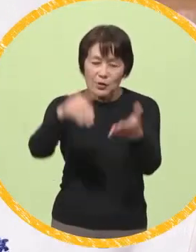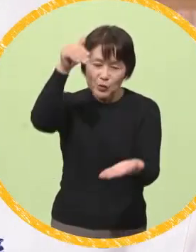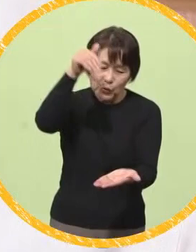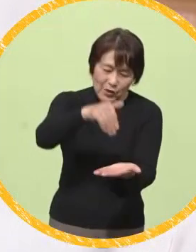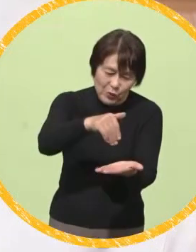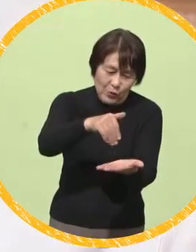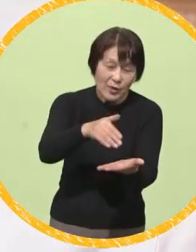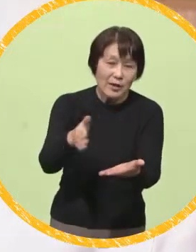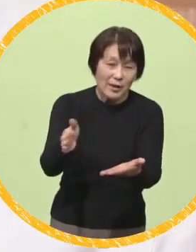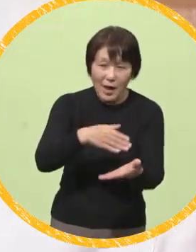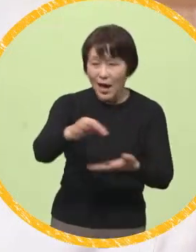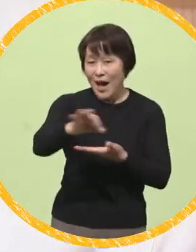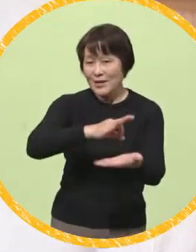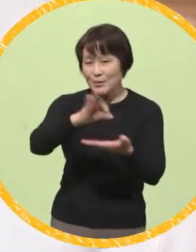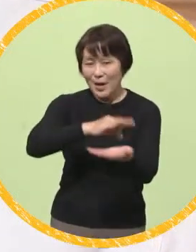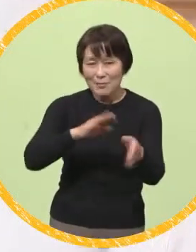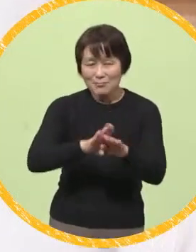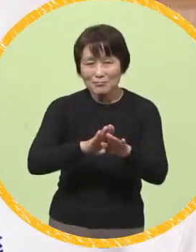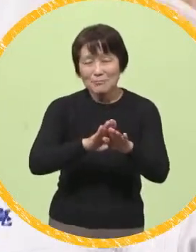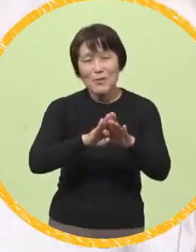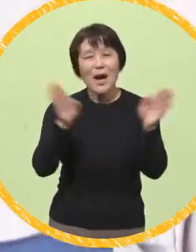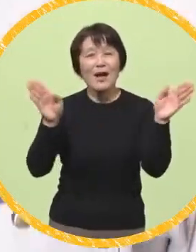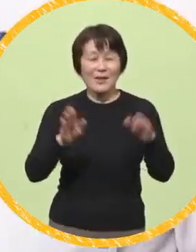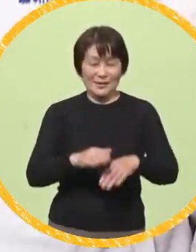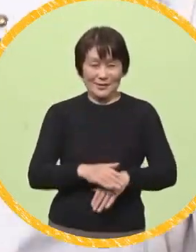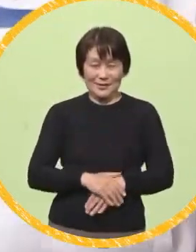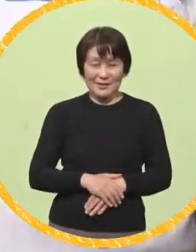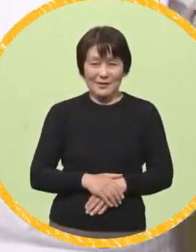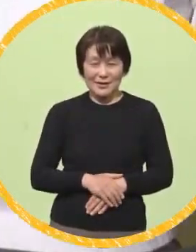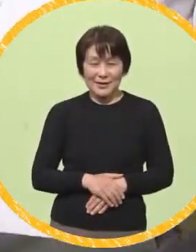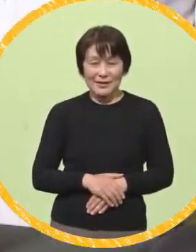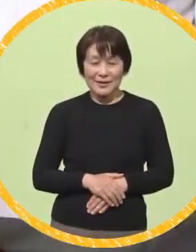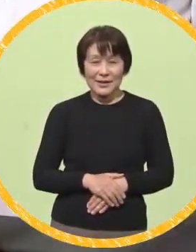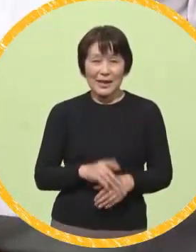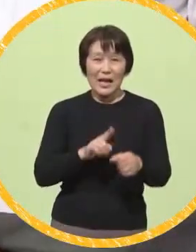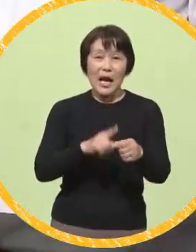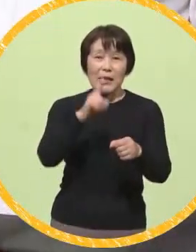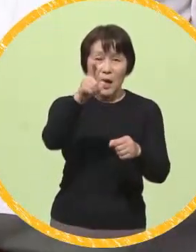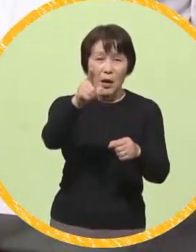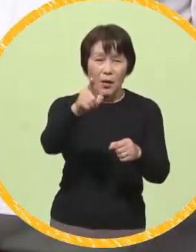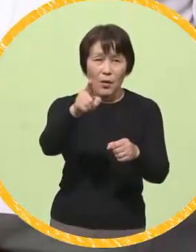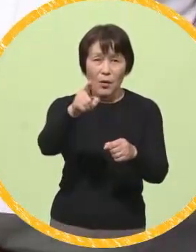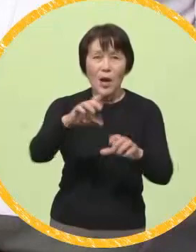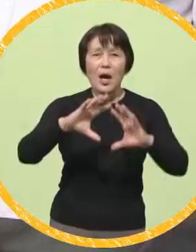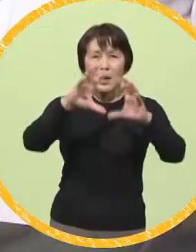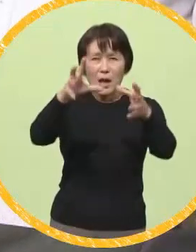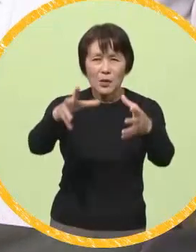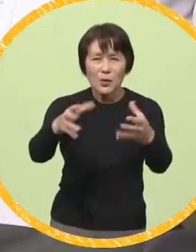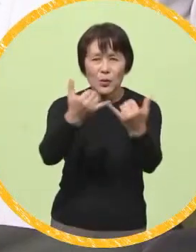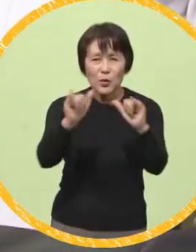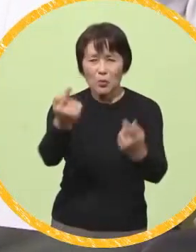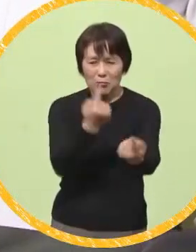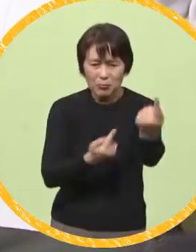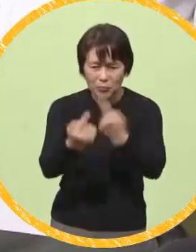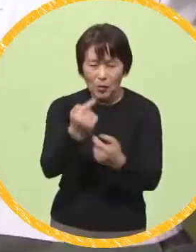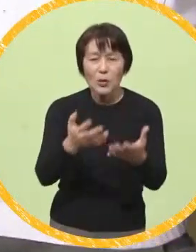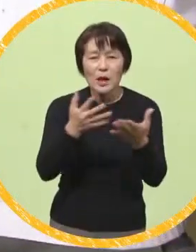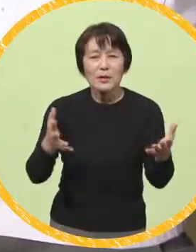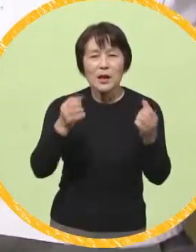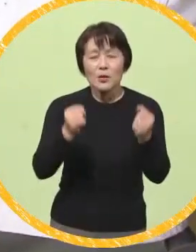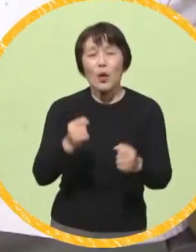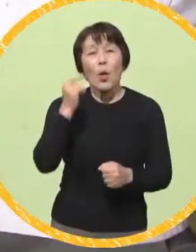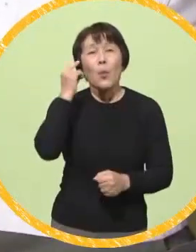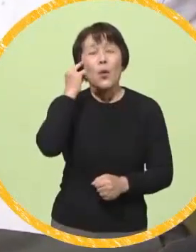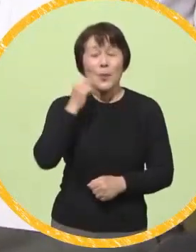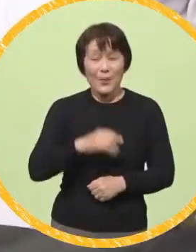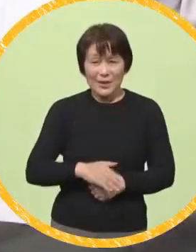うんうん、再発売。 はい、そうなんで、まあ、来年ねよりまあ外国の方も多いでしょうし。 そうですね、はい、本番